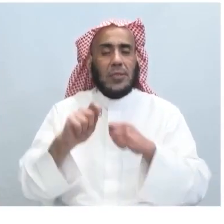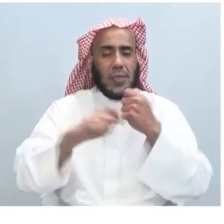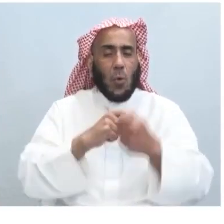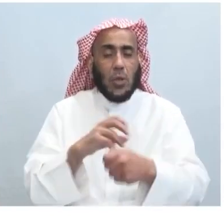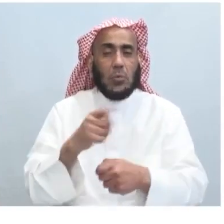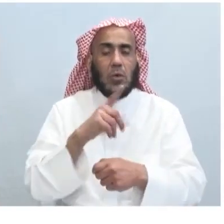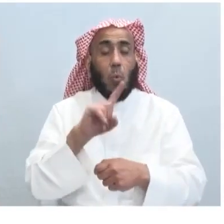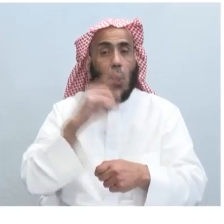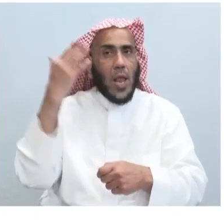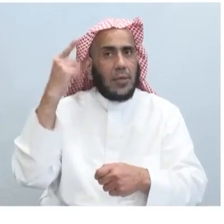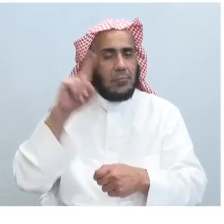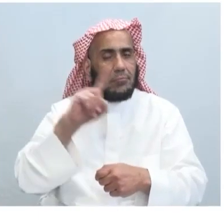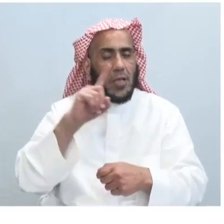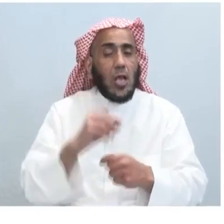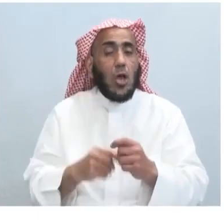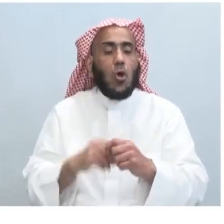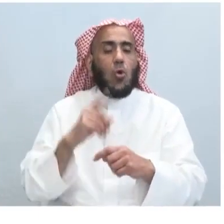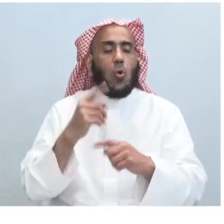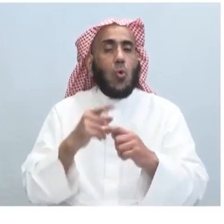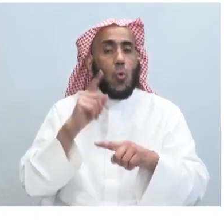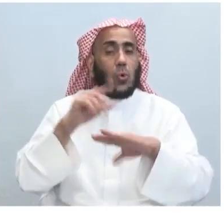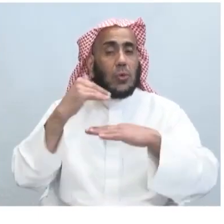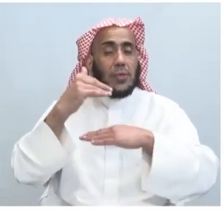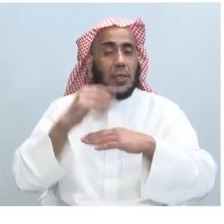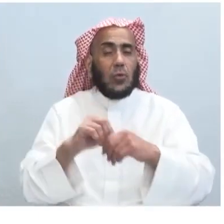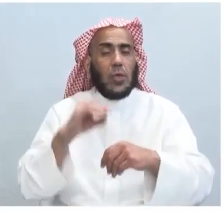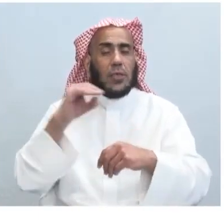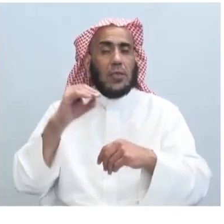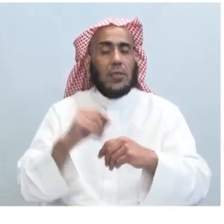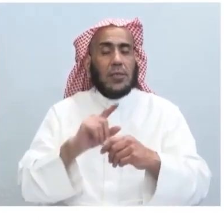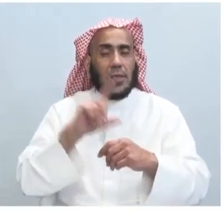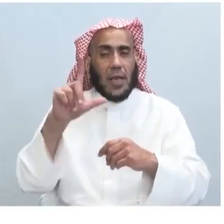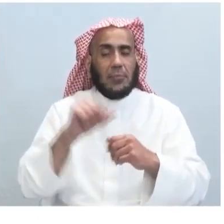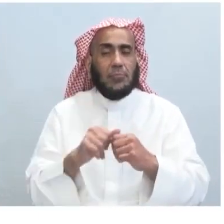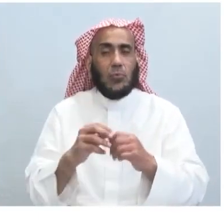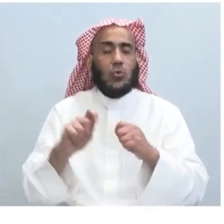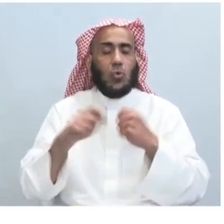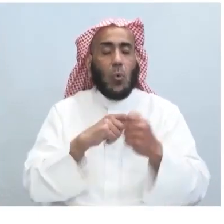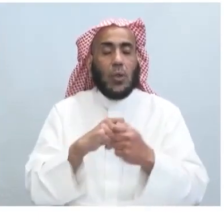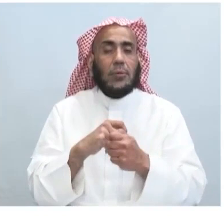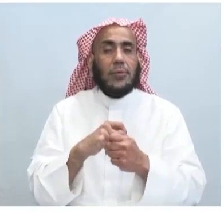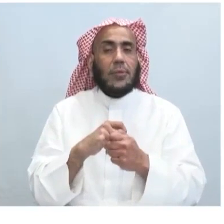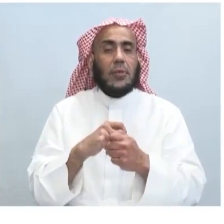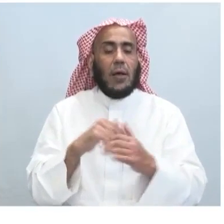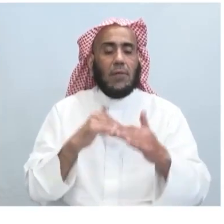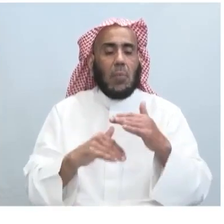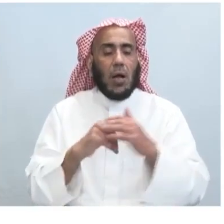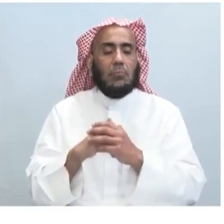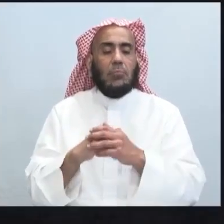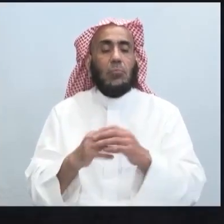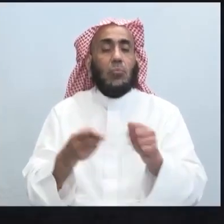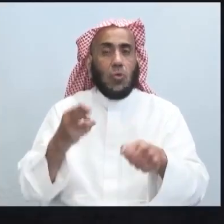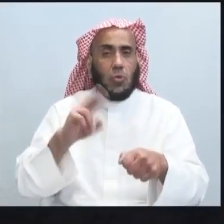المباشر ولا تنسى الاس حتى يعطيك الاجابه الصحيحه وايضا تعوض في المقام